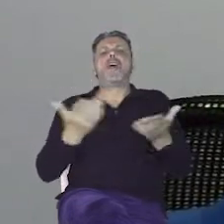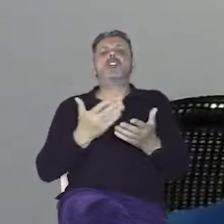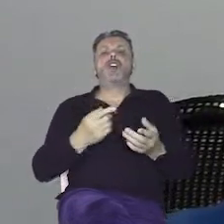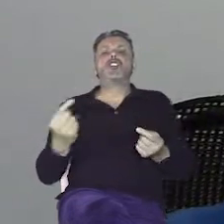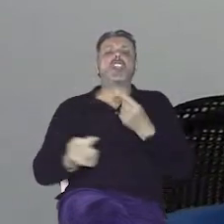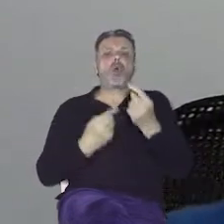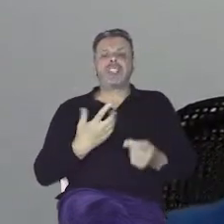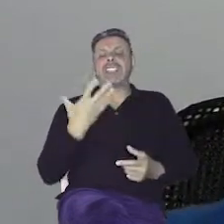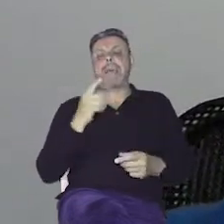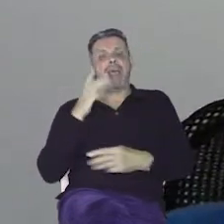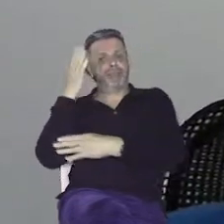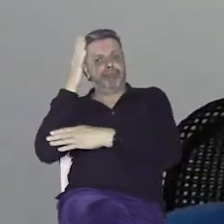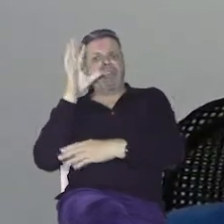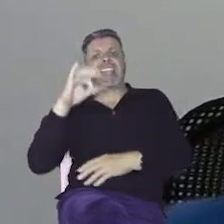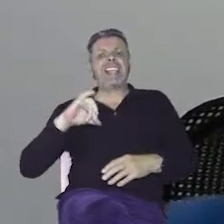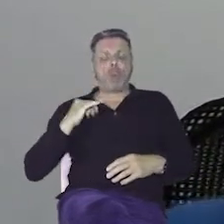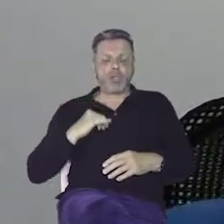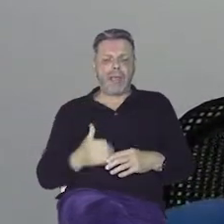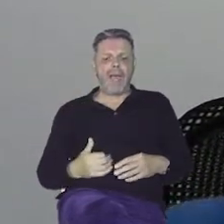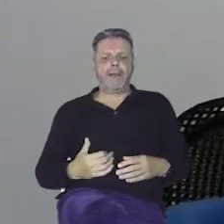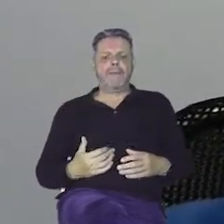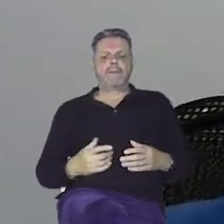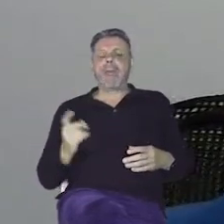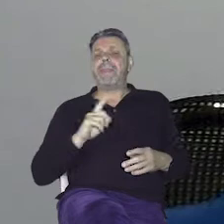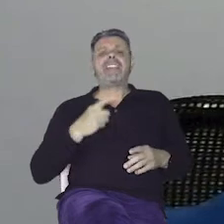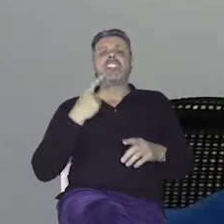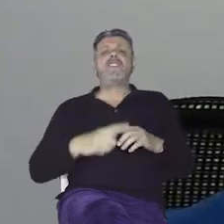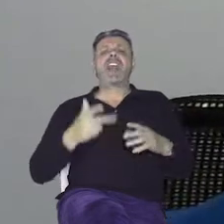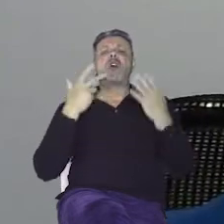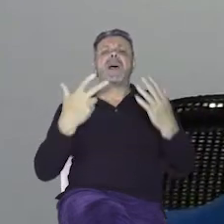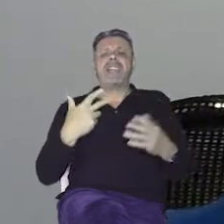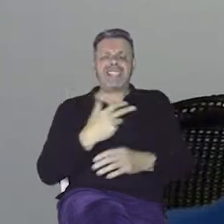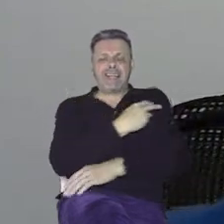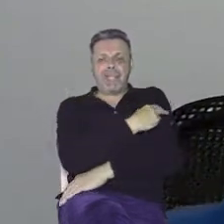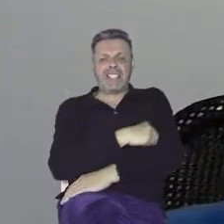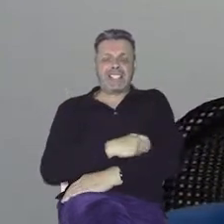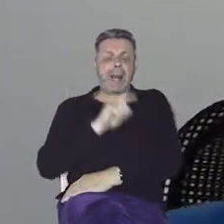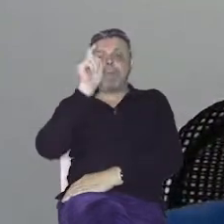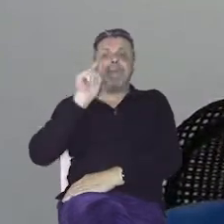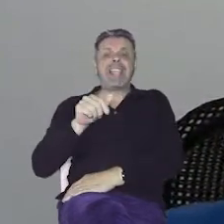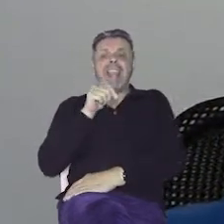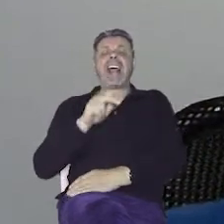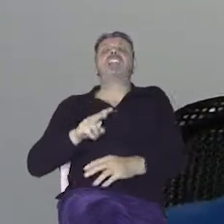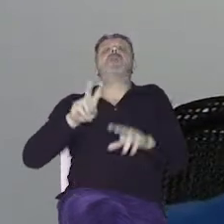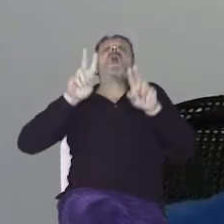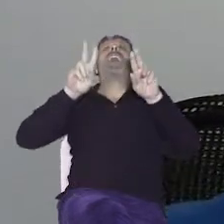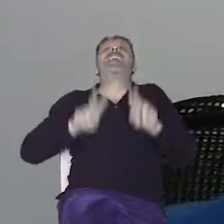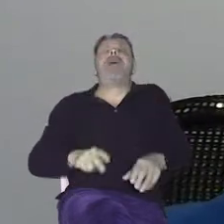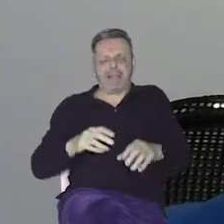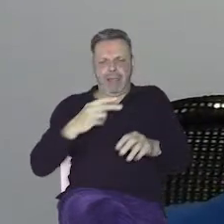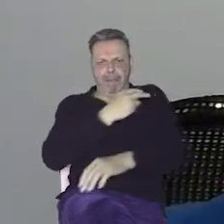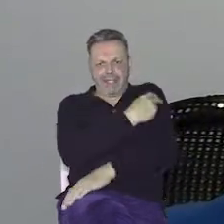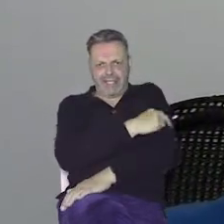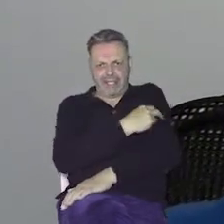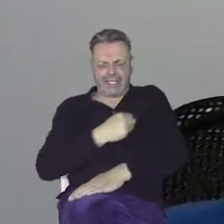za 5 ili 10 godina, kada ne da će faliti 80 medicinskih sestara, nego je pitanje da li ćemo ih uopće imati. Prema